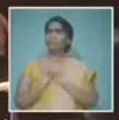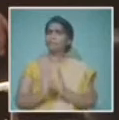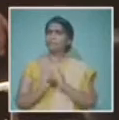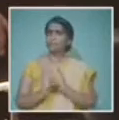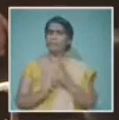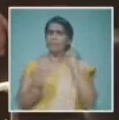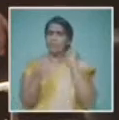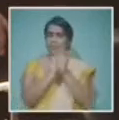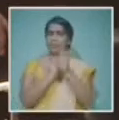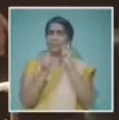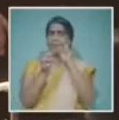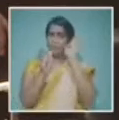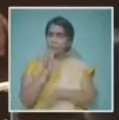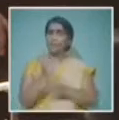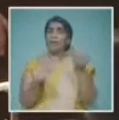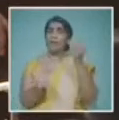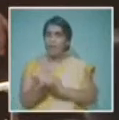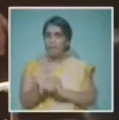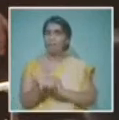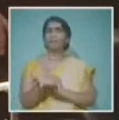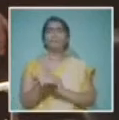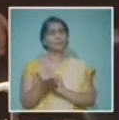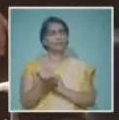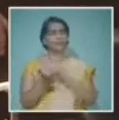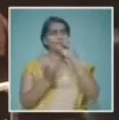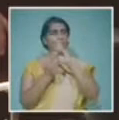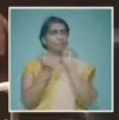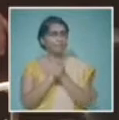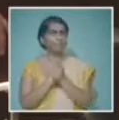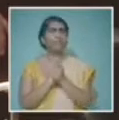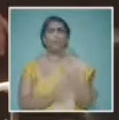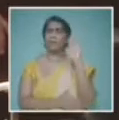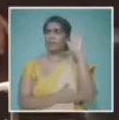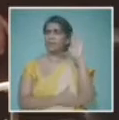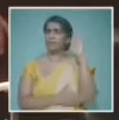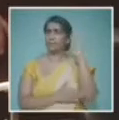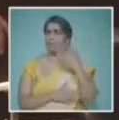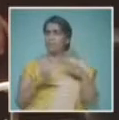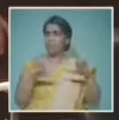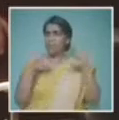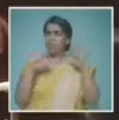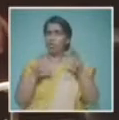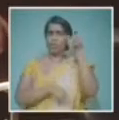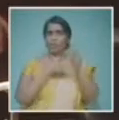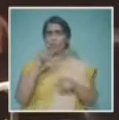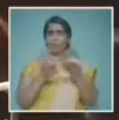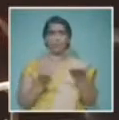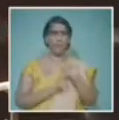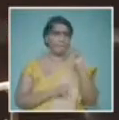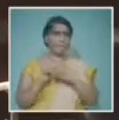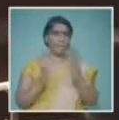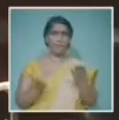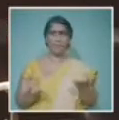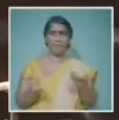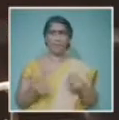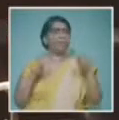සංශෝධනය ඉවත් කරලා නැවත එම සංශෝධනය ගෙන්වීම වෙනුනුත් අත උස්සන අරුම පුදුම මිනිස්සු ඉන්න පාර්ලිමේන්තුවක් මේක.